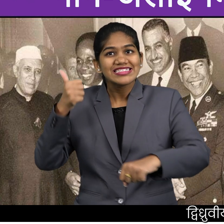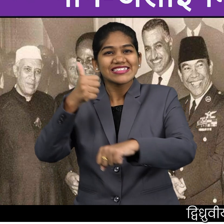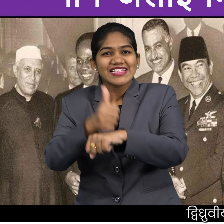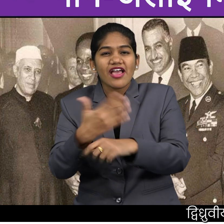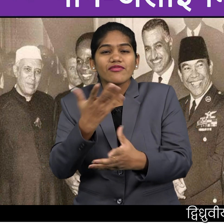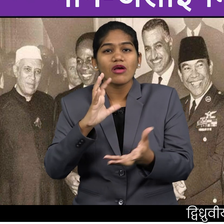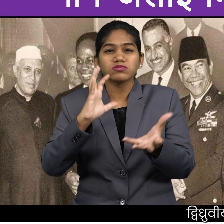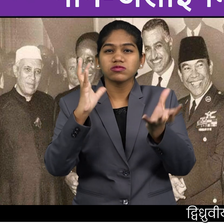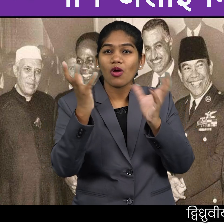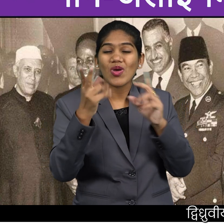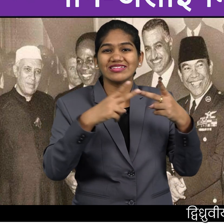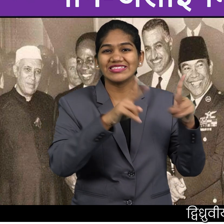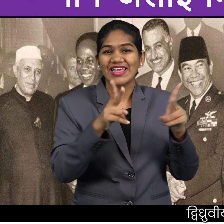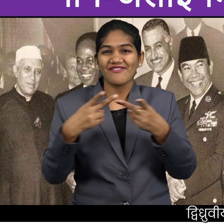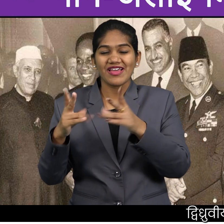द्विध्रुवीय जगाची स्थापना